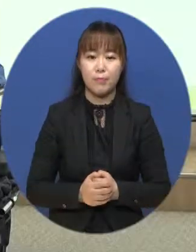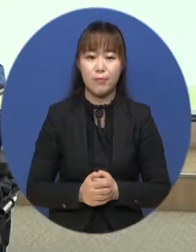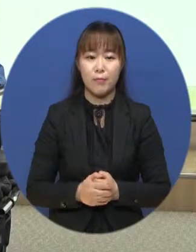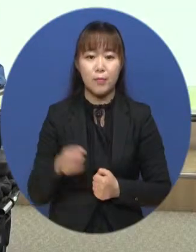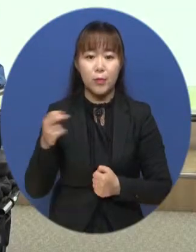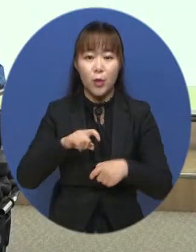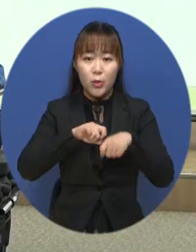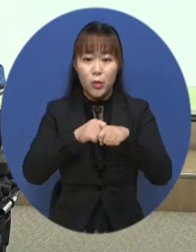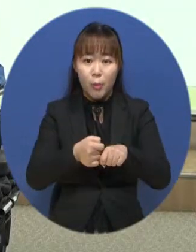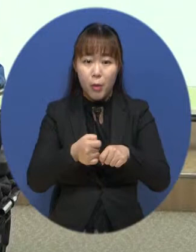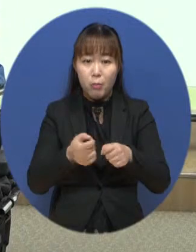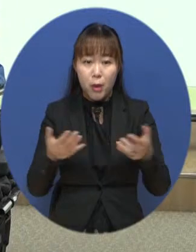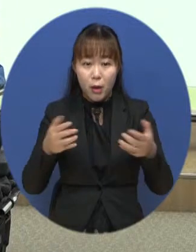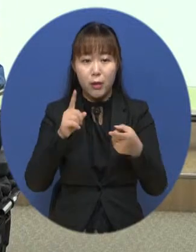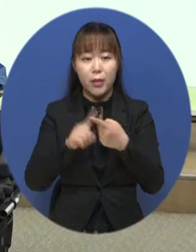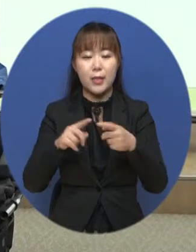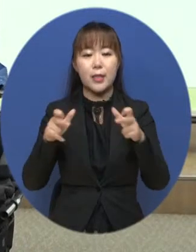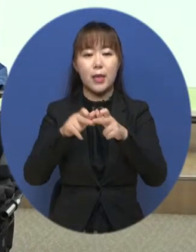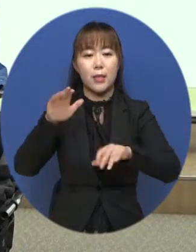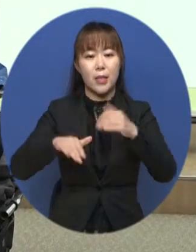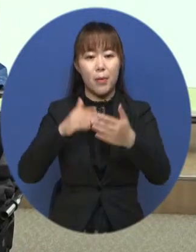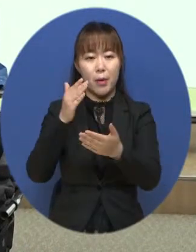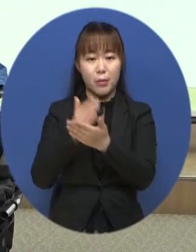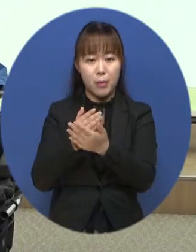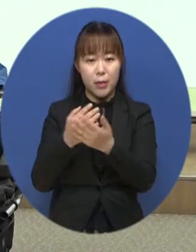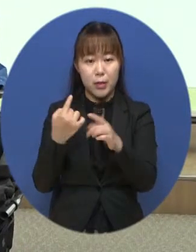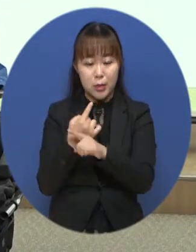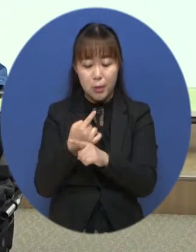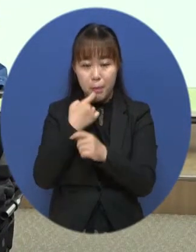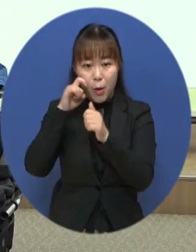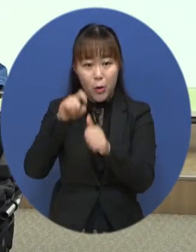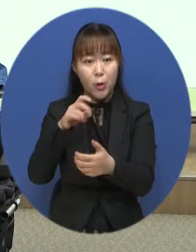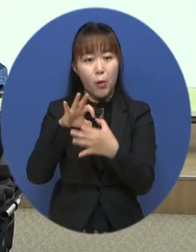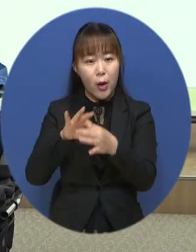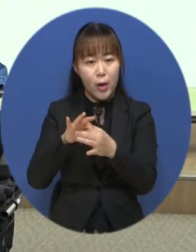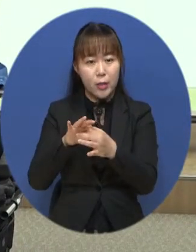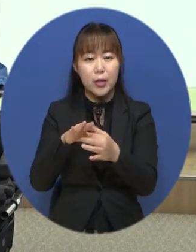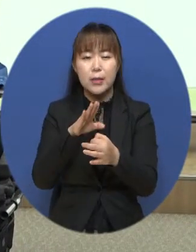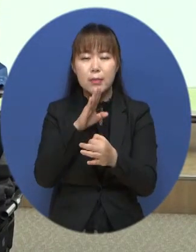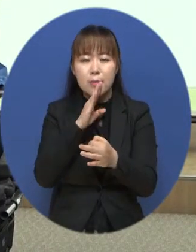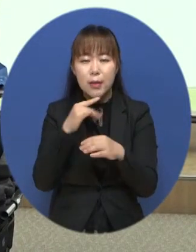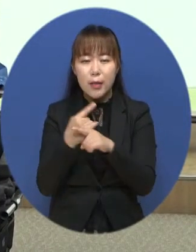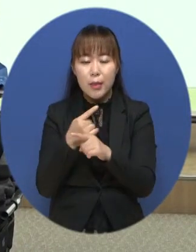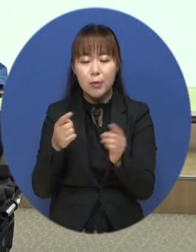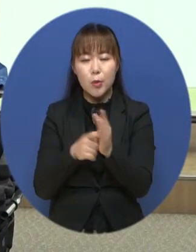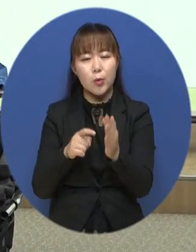아울러 처벌 조항이 없는 장애인 차별 시정 명령 제도의 실효성 있는 개선 촉구 도 이루어졌습니다